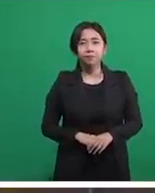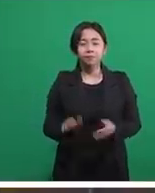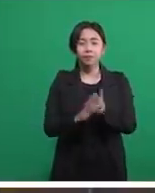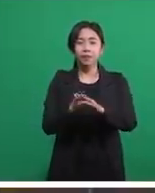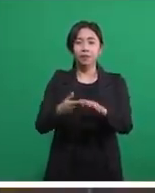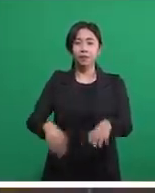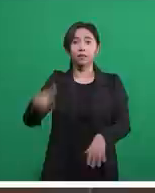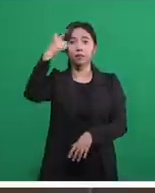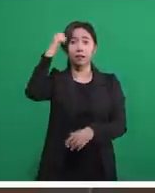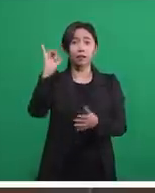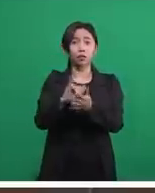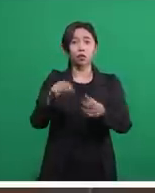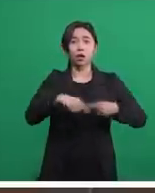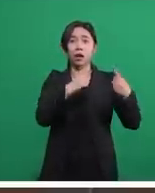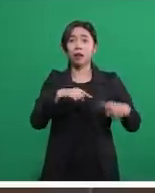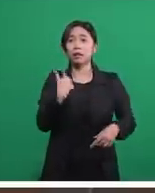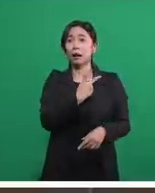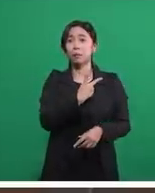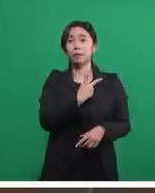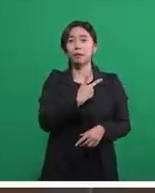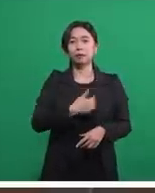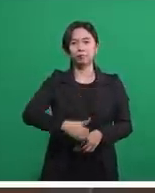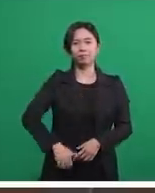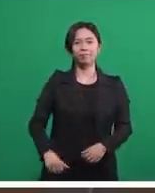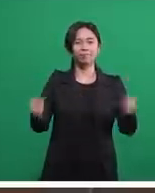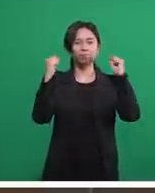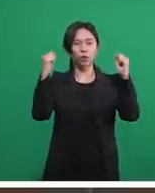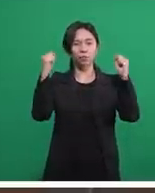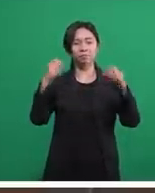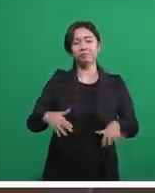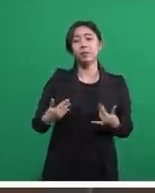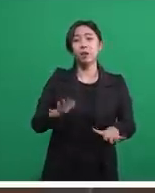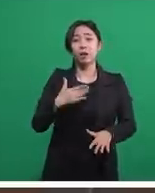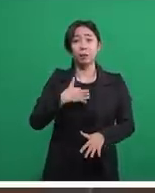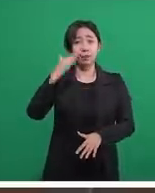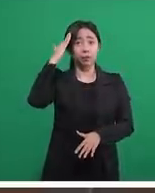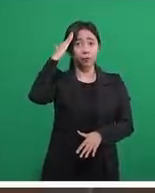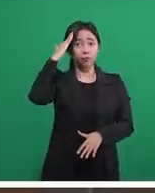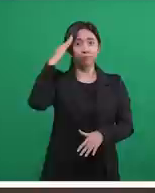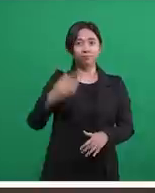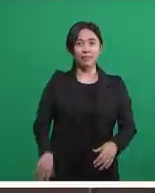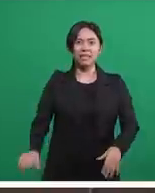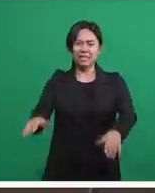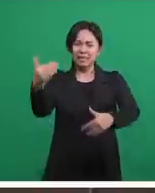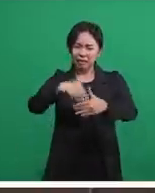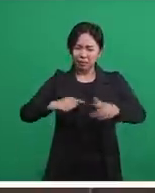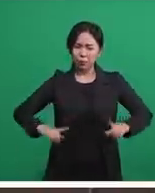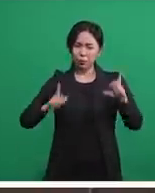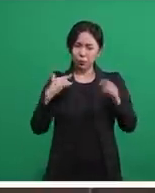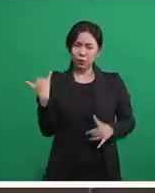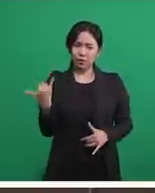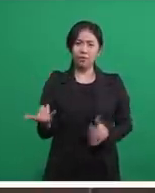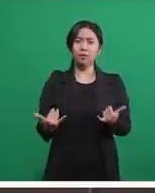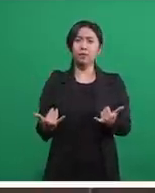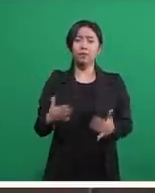Maka oleh karena itu hati kami senantiasa tabah, meskipun kami sadar bahwa selama kami mendiami tubuh ini, kami masih jauh